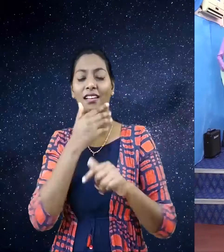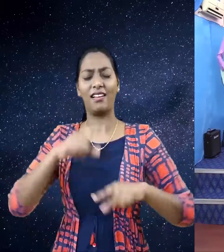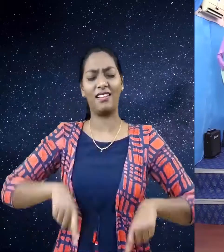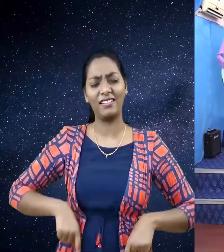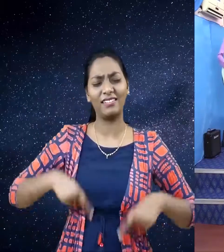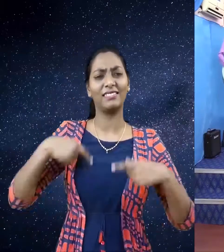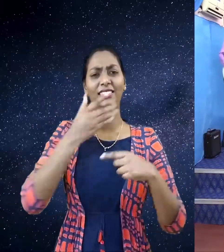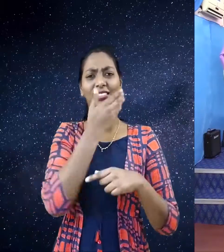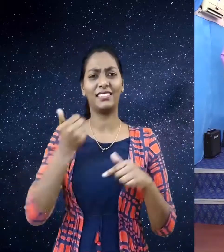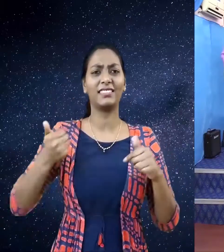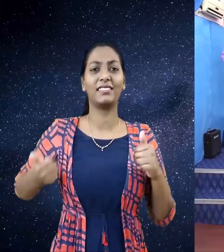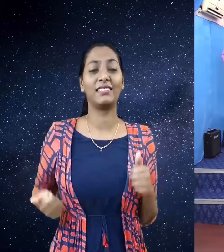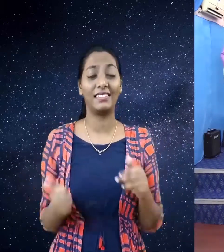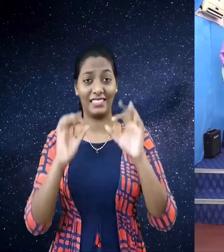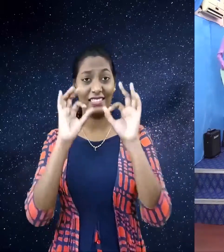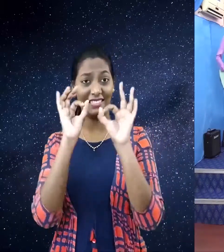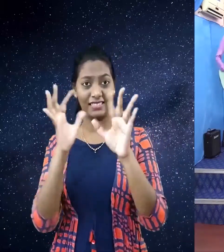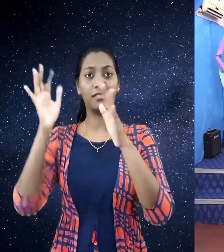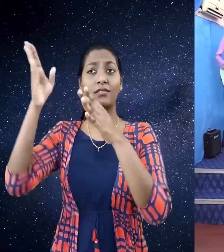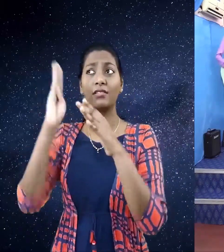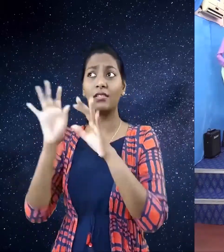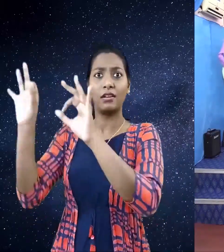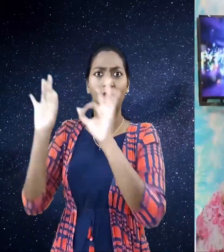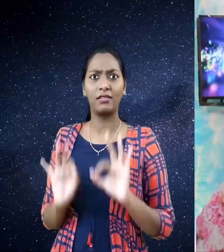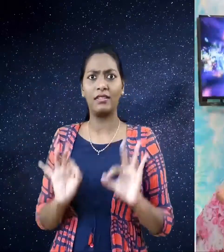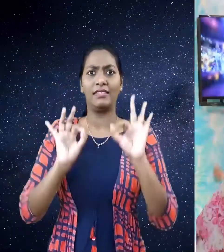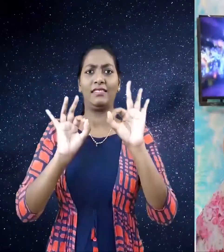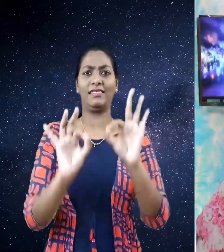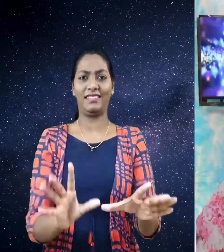जीवन जीता मैं कौन मैं